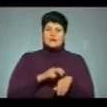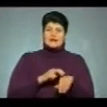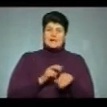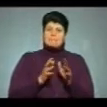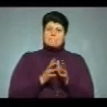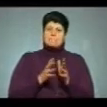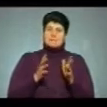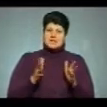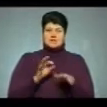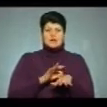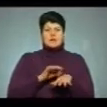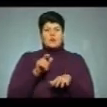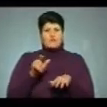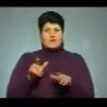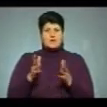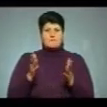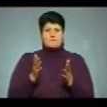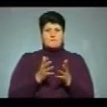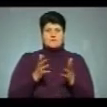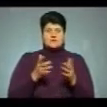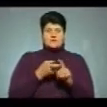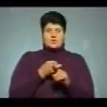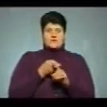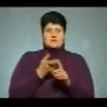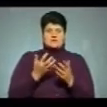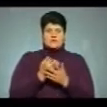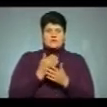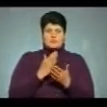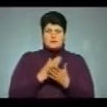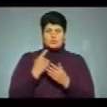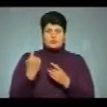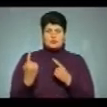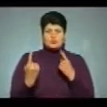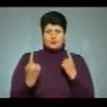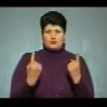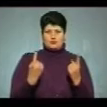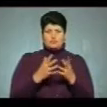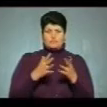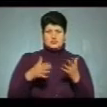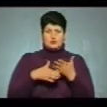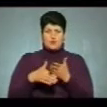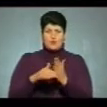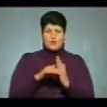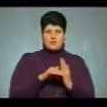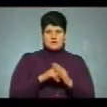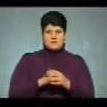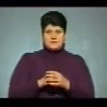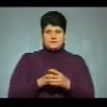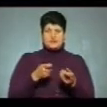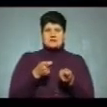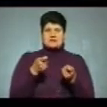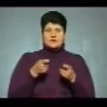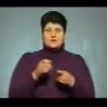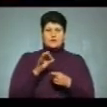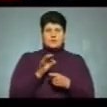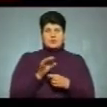і хворі більш контакту між собою знаходять, тому що вони мають одну можливість більш допомогти. Завідувач аптеки Ольга